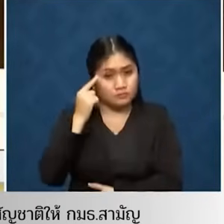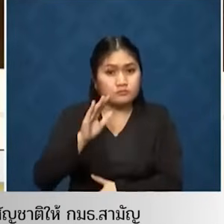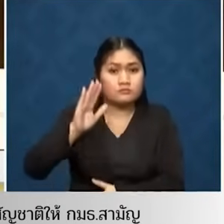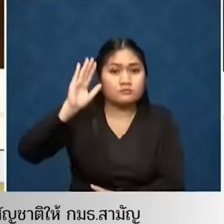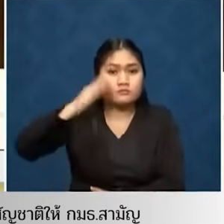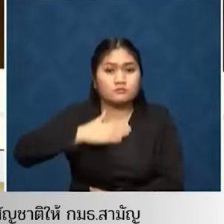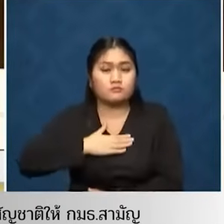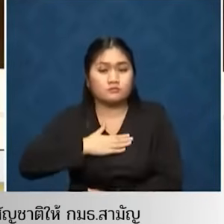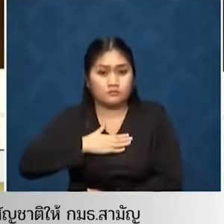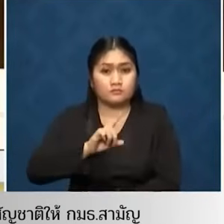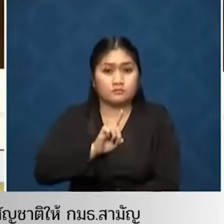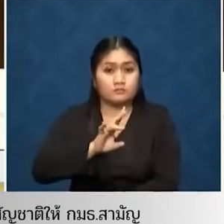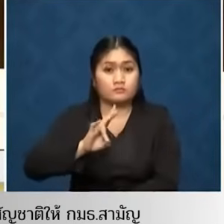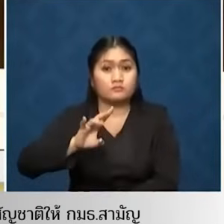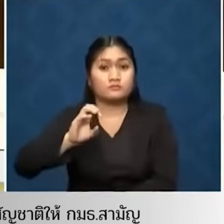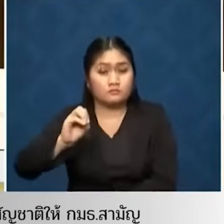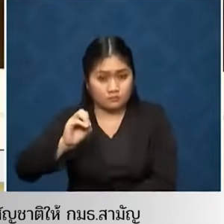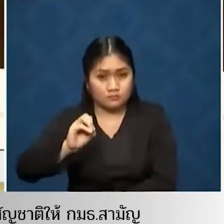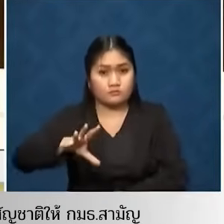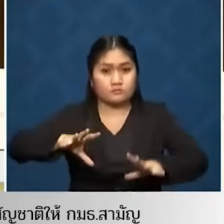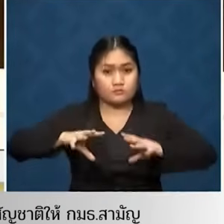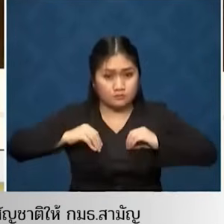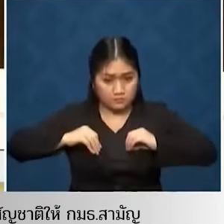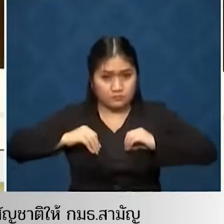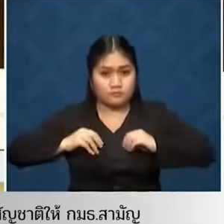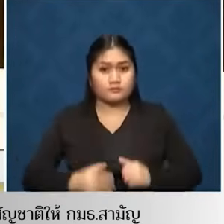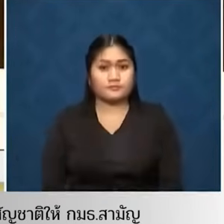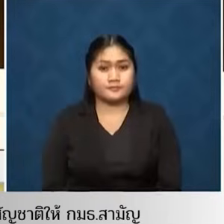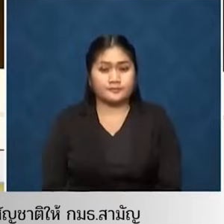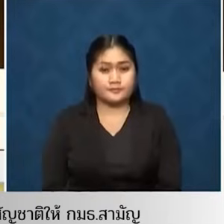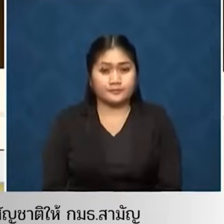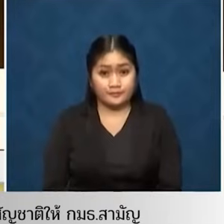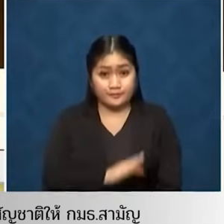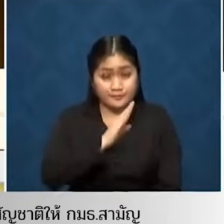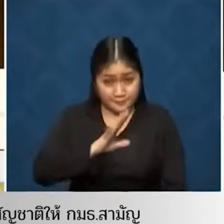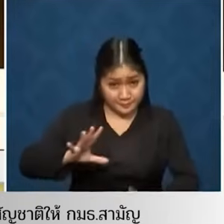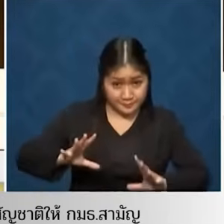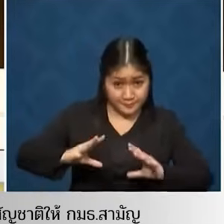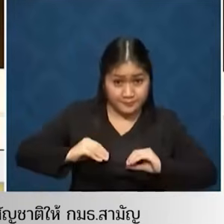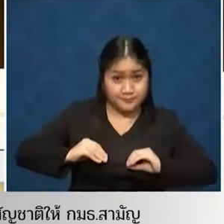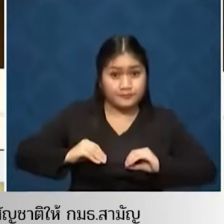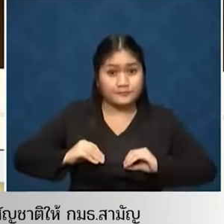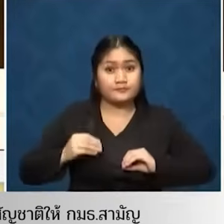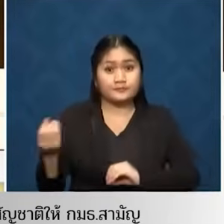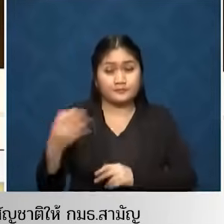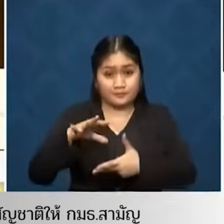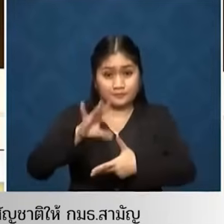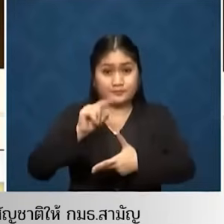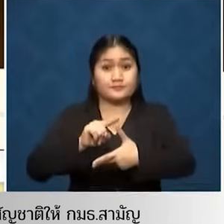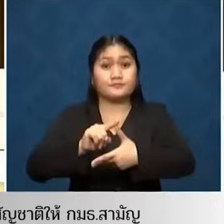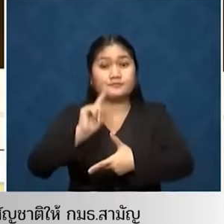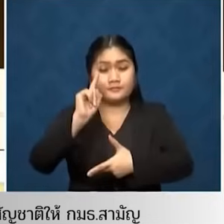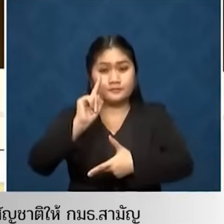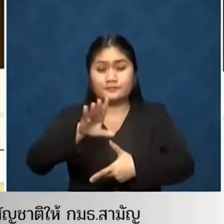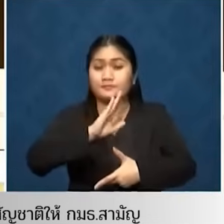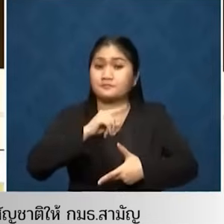วัน170เห็นชอบค่ะ ครับเห็นด้วยนะครับคือถ้าเห็นด้วยก็ตั้งกรรมธิการกรุณากดปุ่มเห็นด้วย